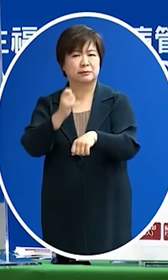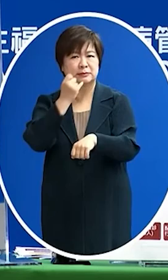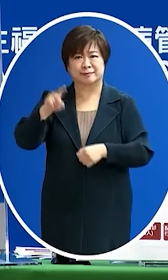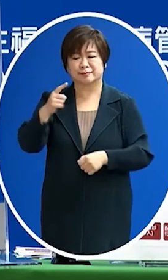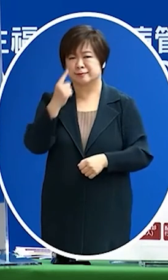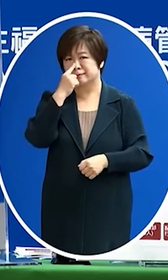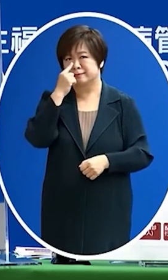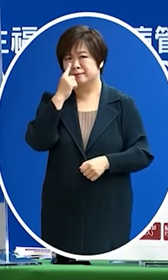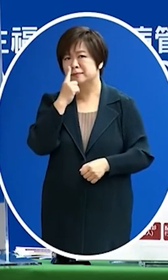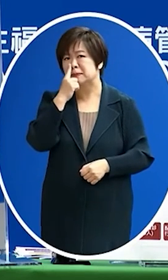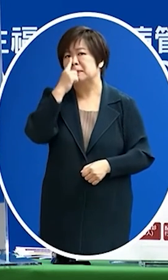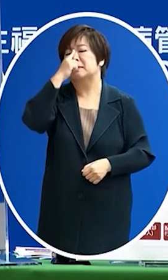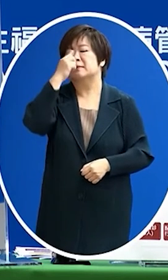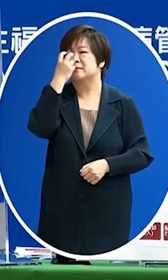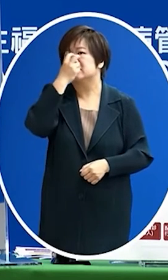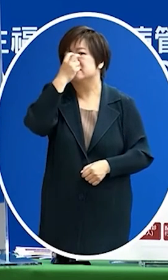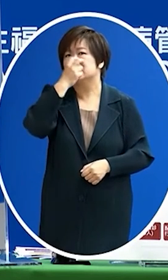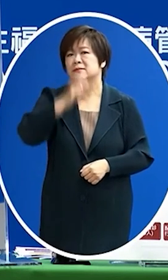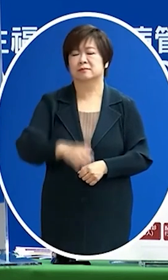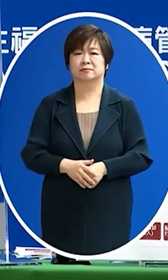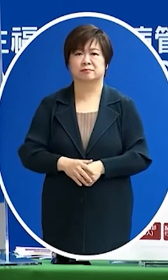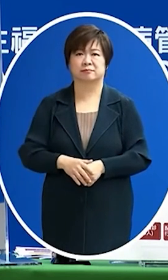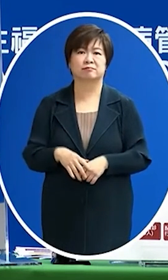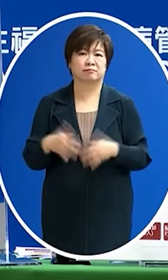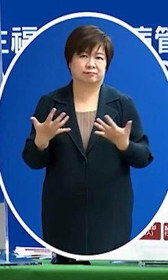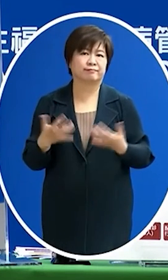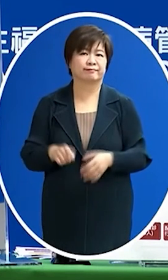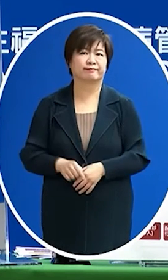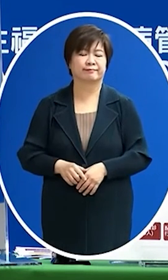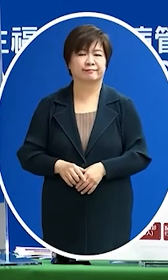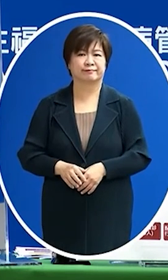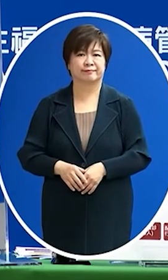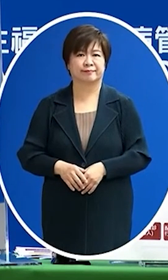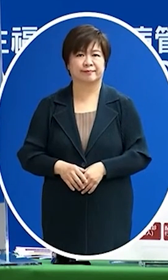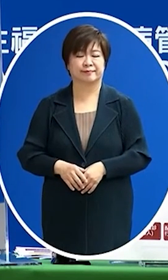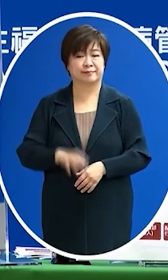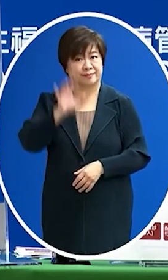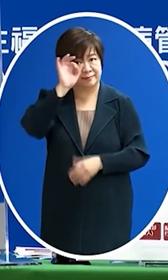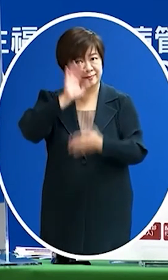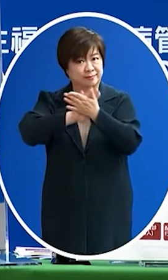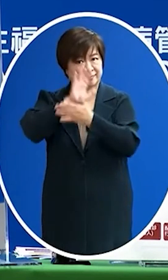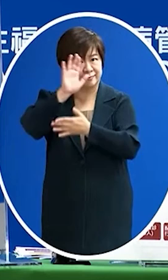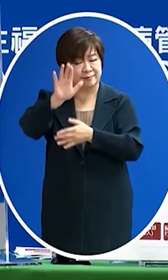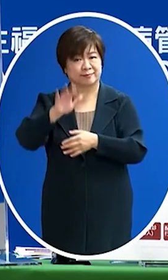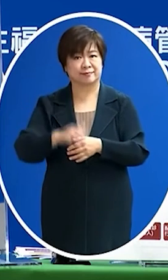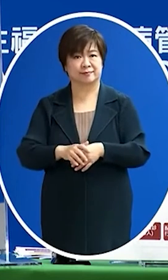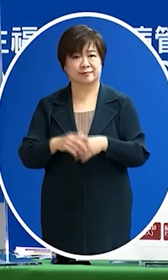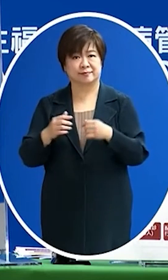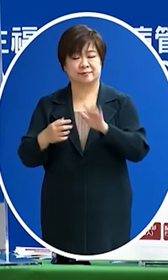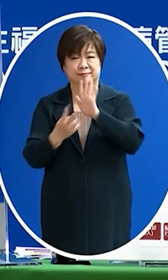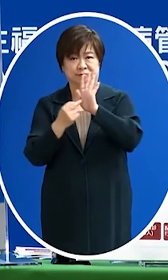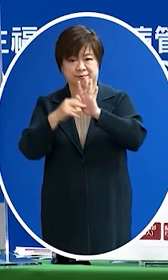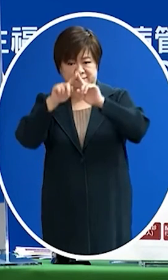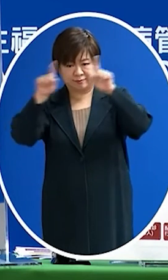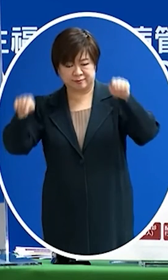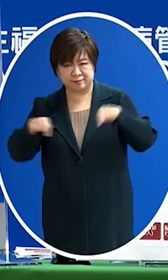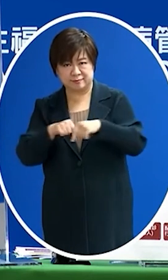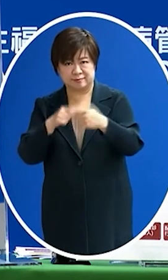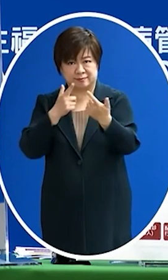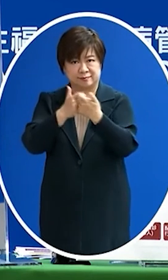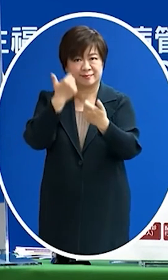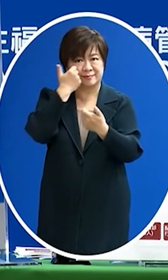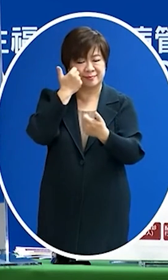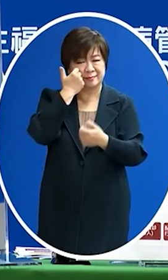果出来，所以在这一部分也只能这样子做。那当然随着未来这个访单或是这样的一个使用的适应症或